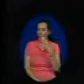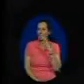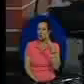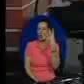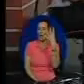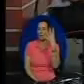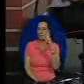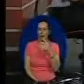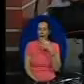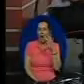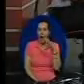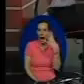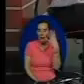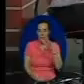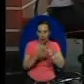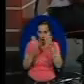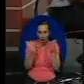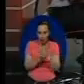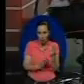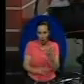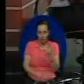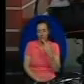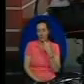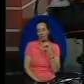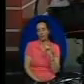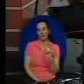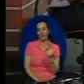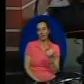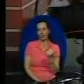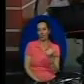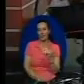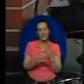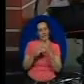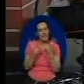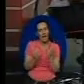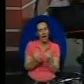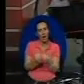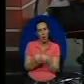4 שנים. 4 שנים על כל הפרויקט? על שניהם. עכשיו, סך הכל